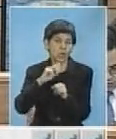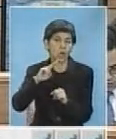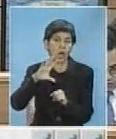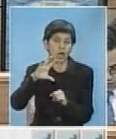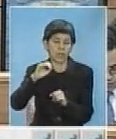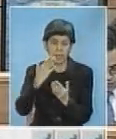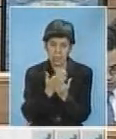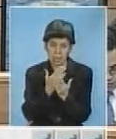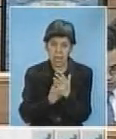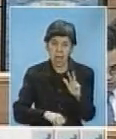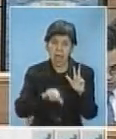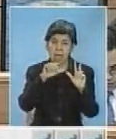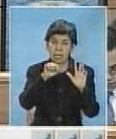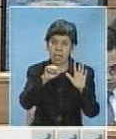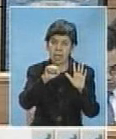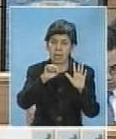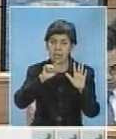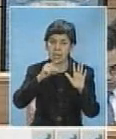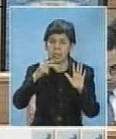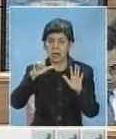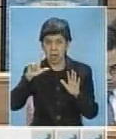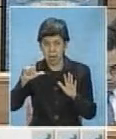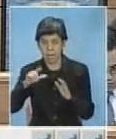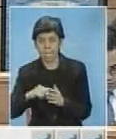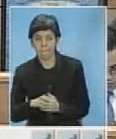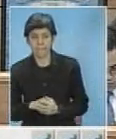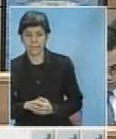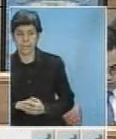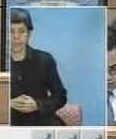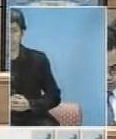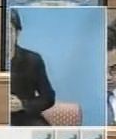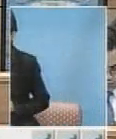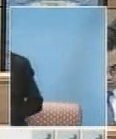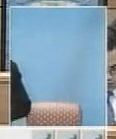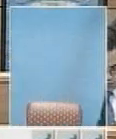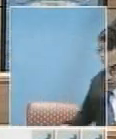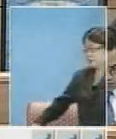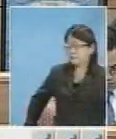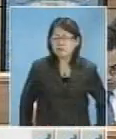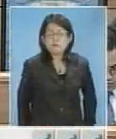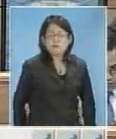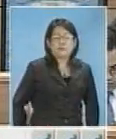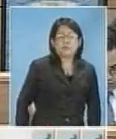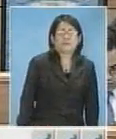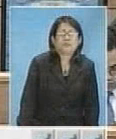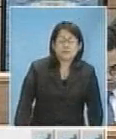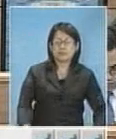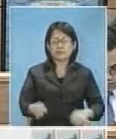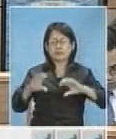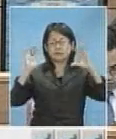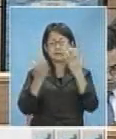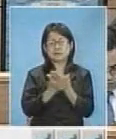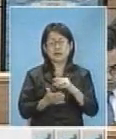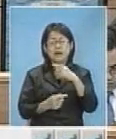สูงถึง 510,000 ล้านบาทในขณะที่รัฐบาลมีงบประมาณขาดดุลอยู่ 400,000 ล้านบาท